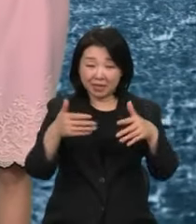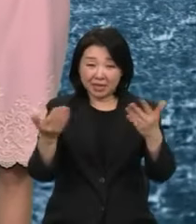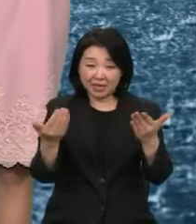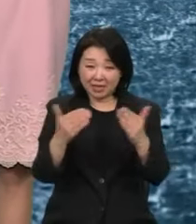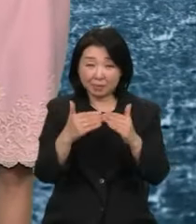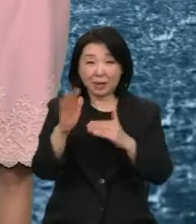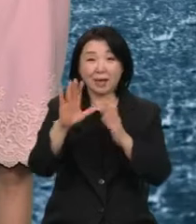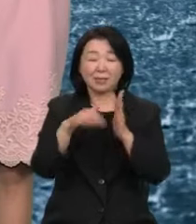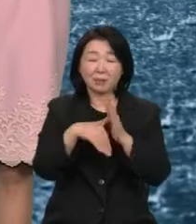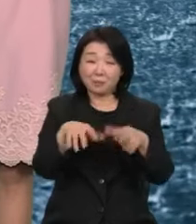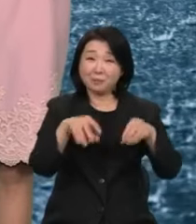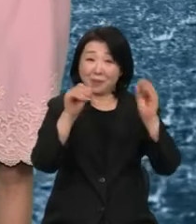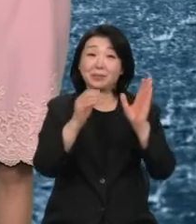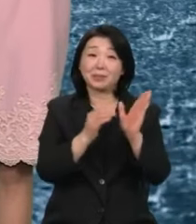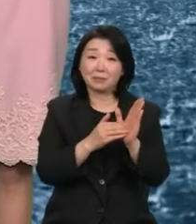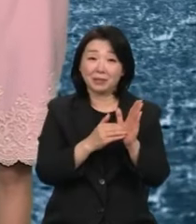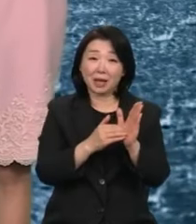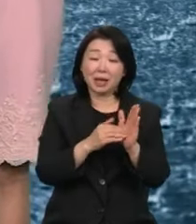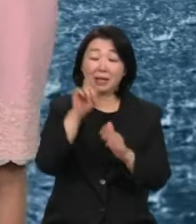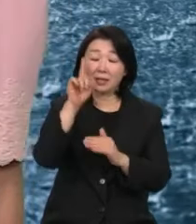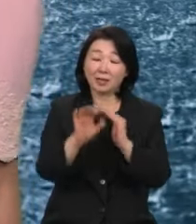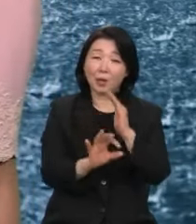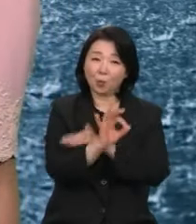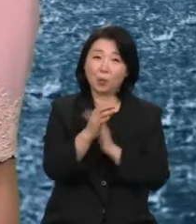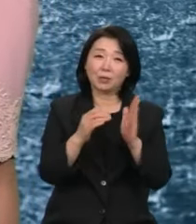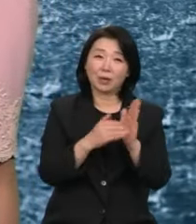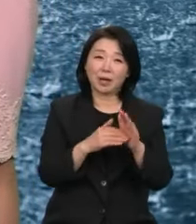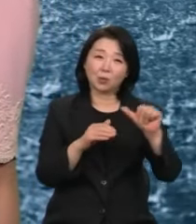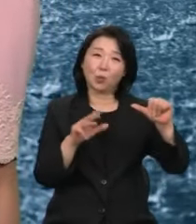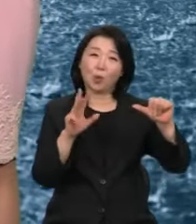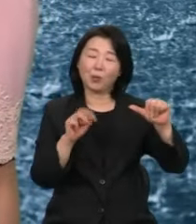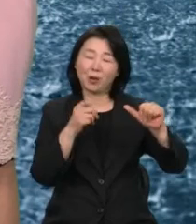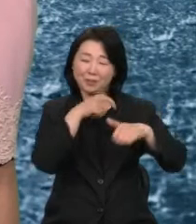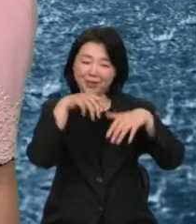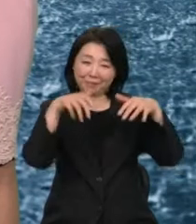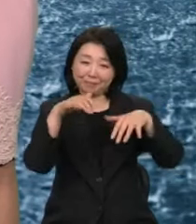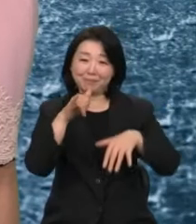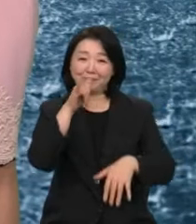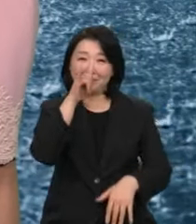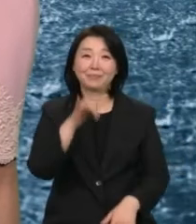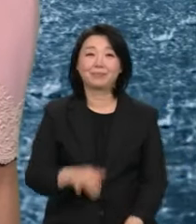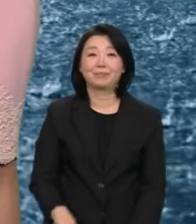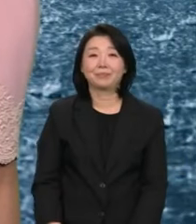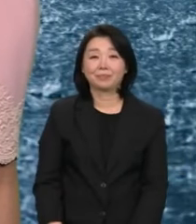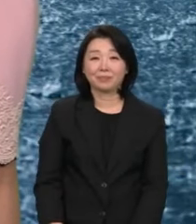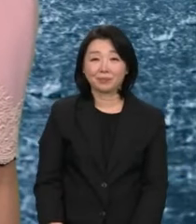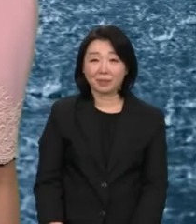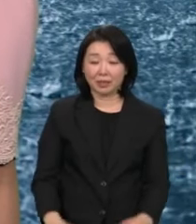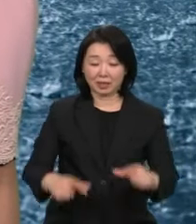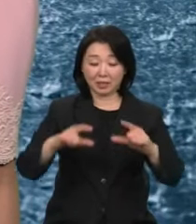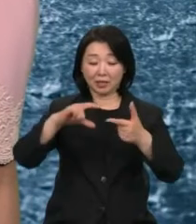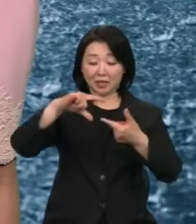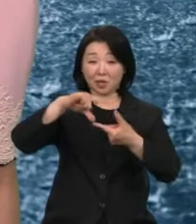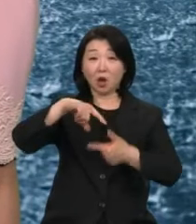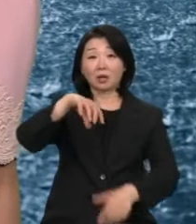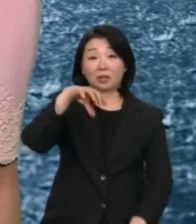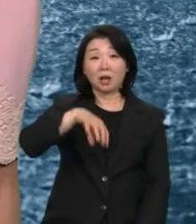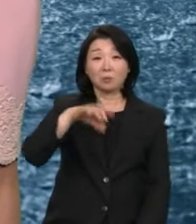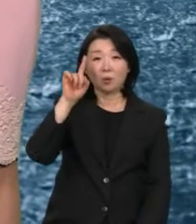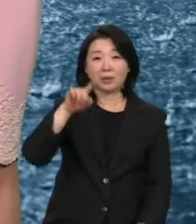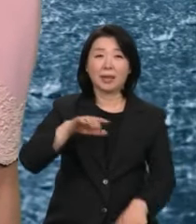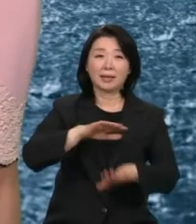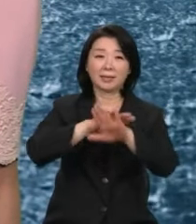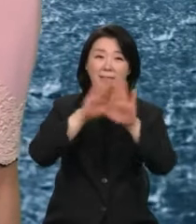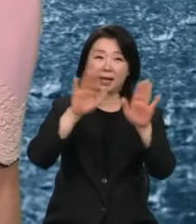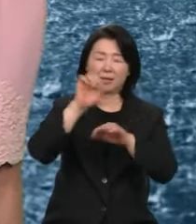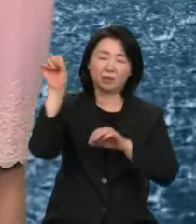상태를 보이고 있는데요. 다만 내일 오전까지도 5mm 안팎의 비가 조금 더 내리겠고요. 영남 지역은 내일 낮까지 천둥,